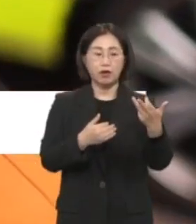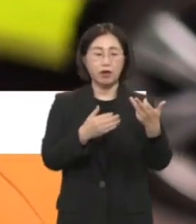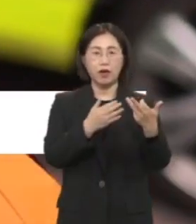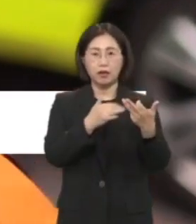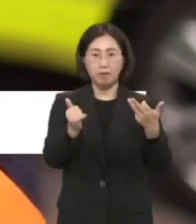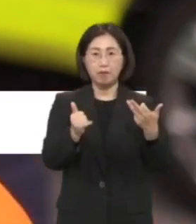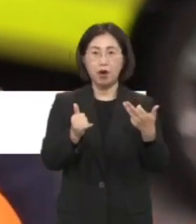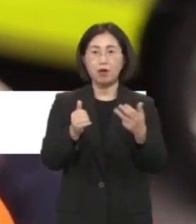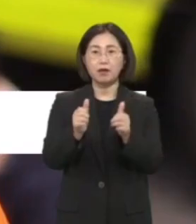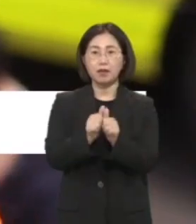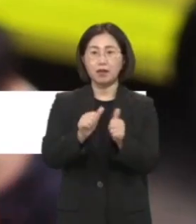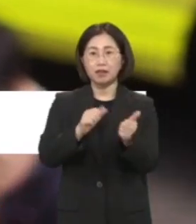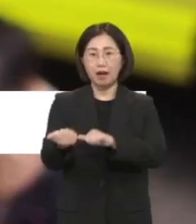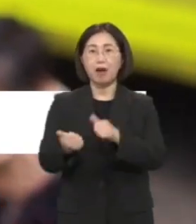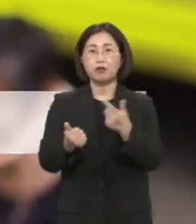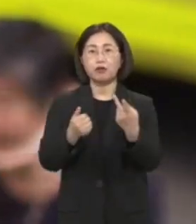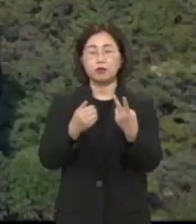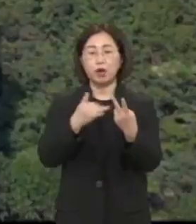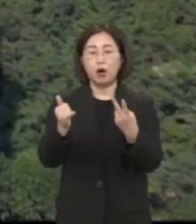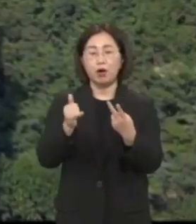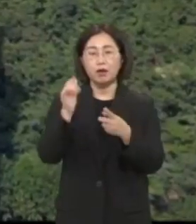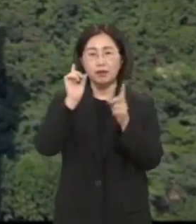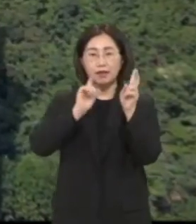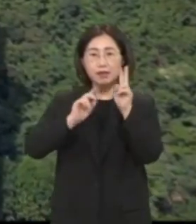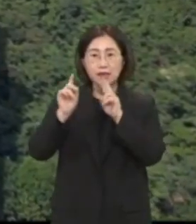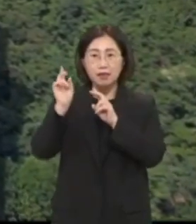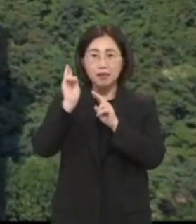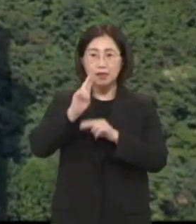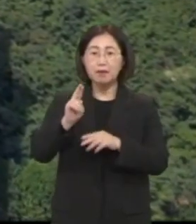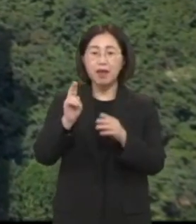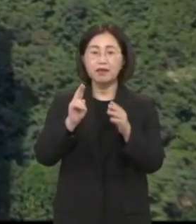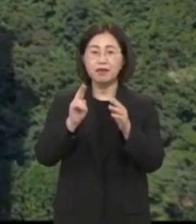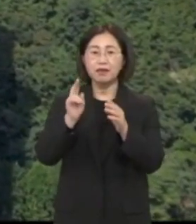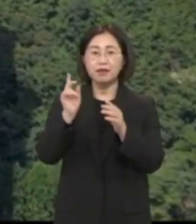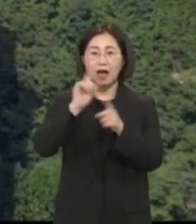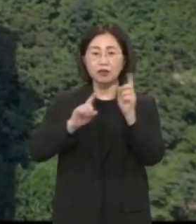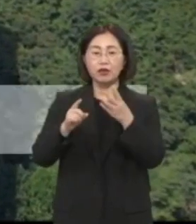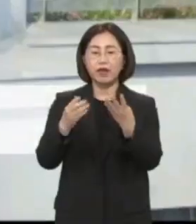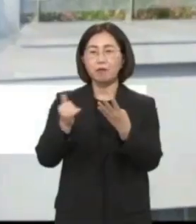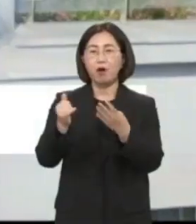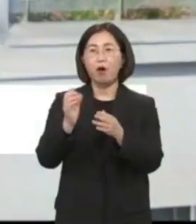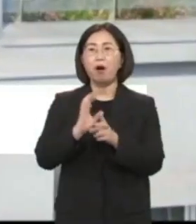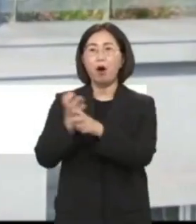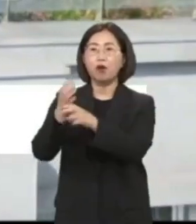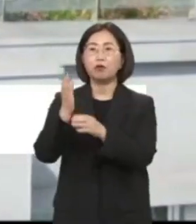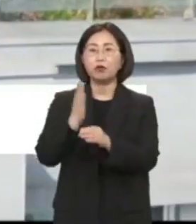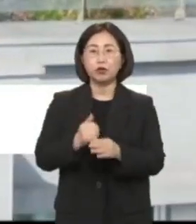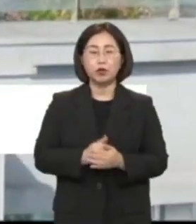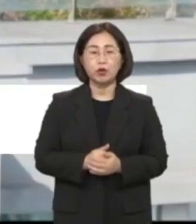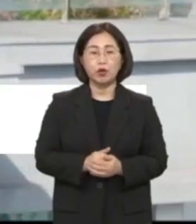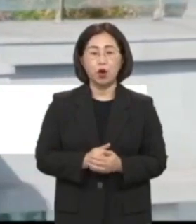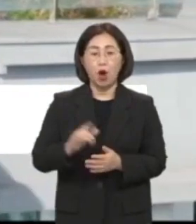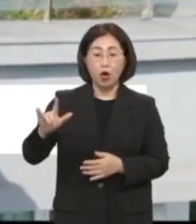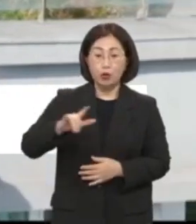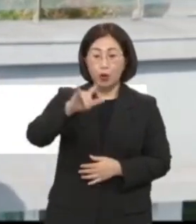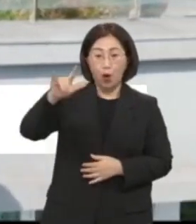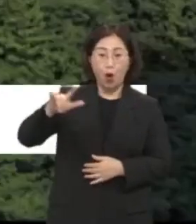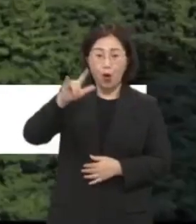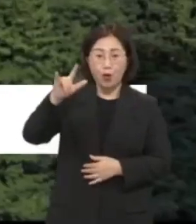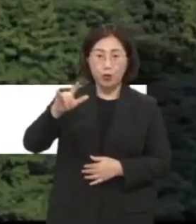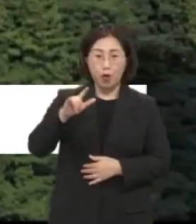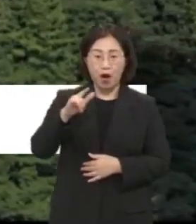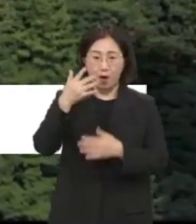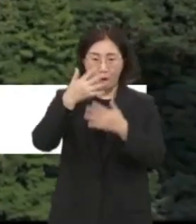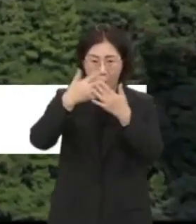4, 병원 이송 중입니다. 한쪽에선 드론과 열화상 카메라로 고층 건물에 고립된 시민들을 찾아내는